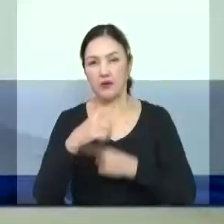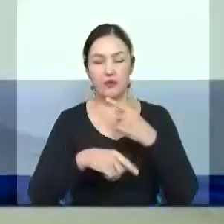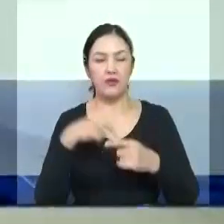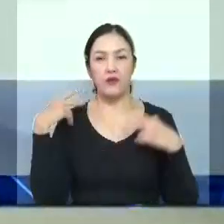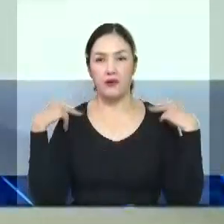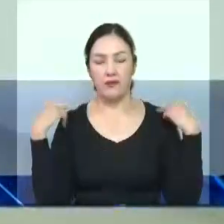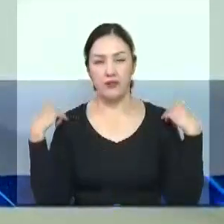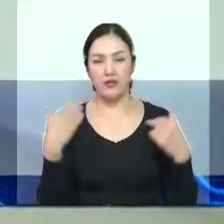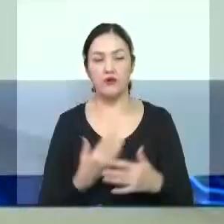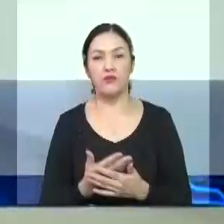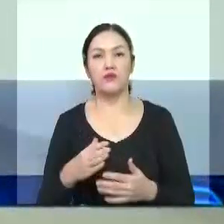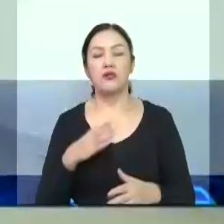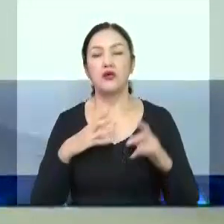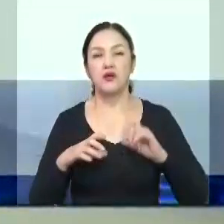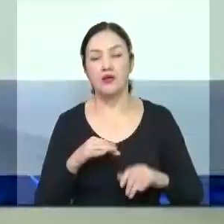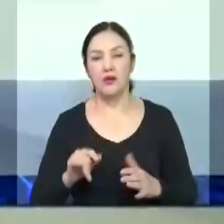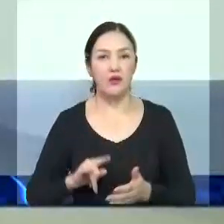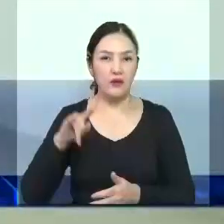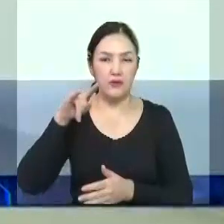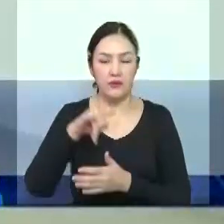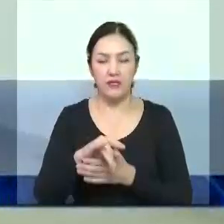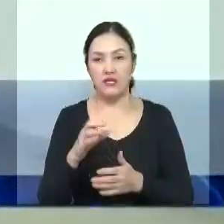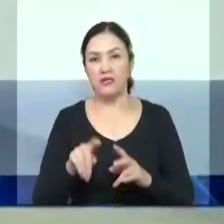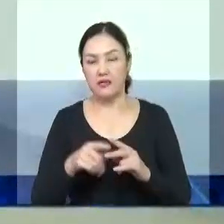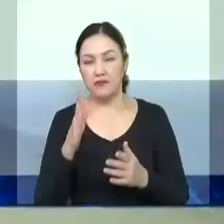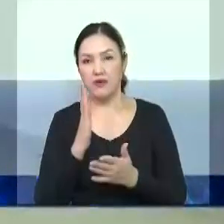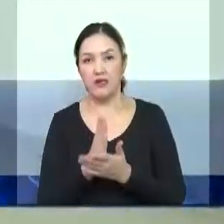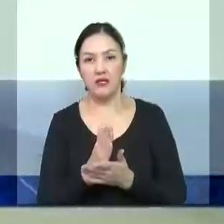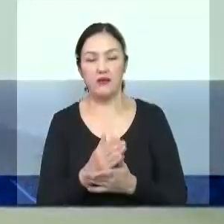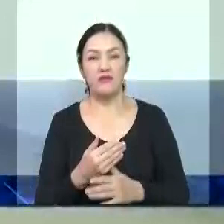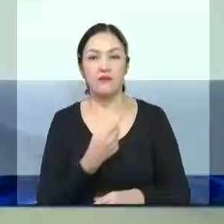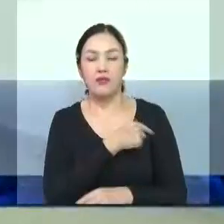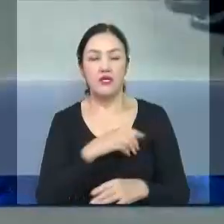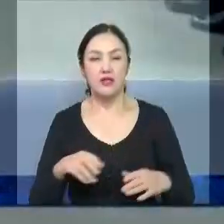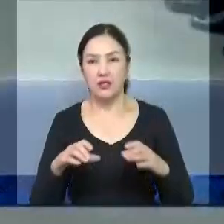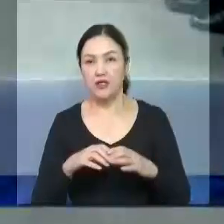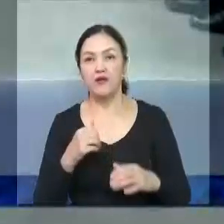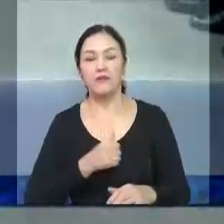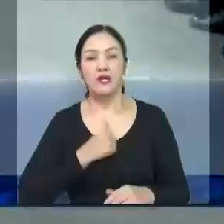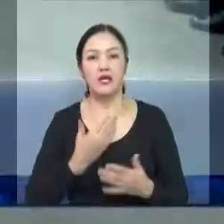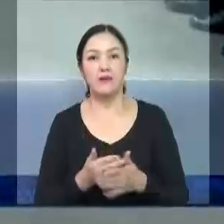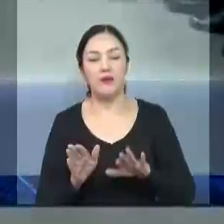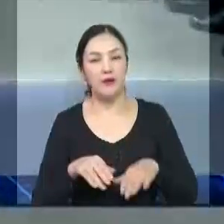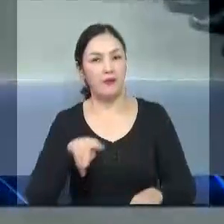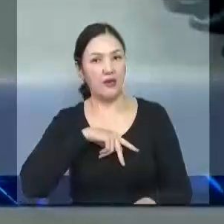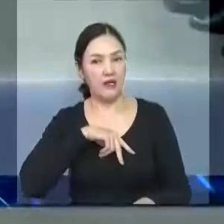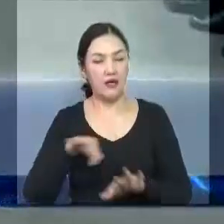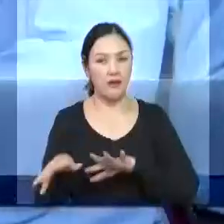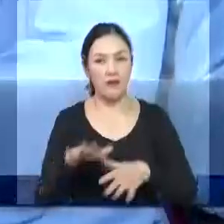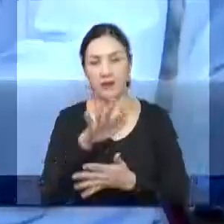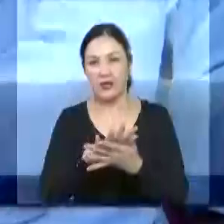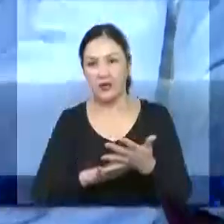офицеров, курсантов летного батальона, инженерного батальона, военно-медицинской роты. После церемонии награждения